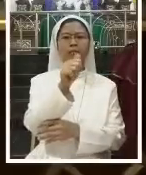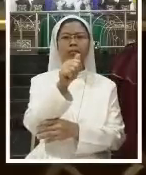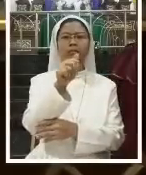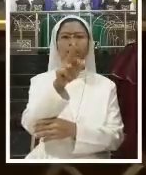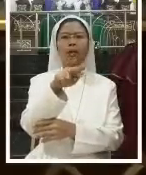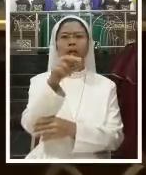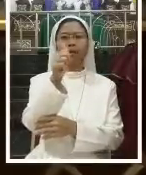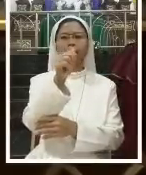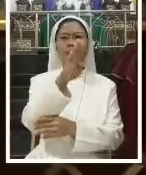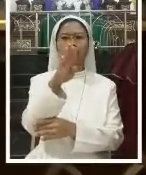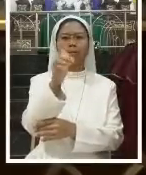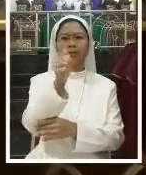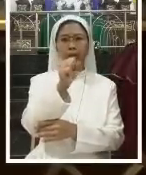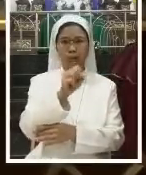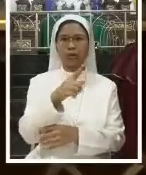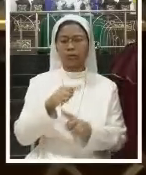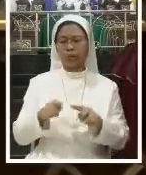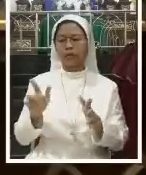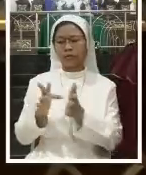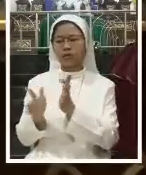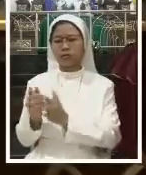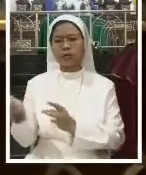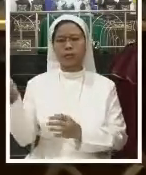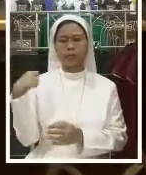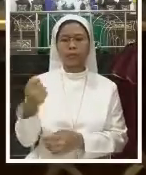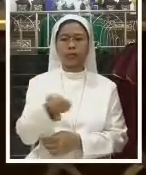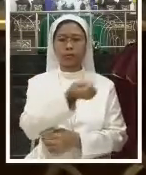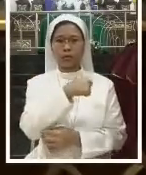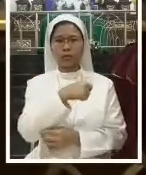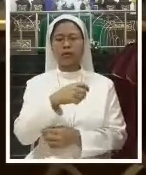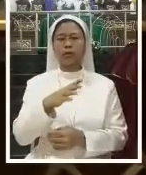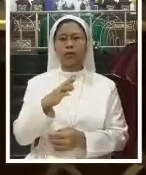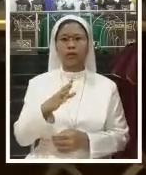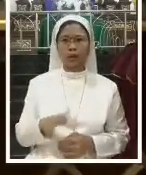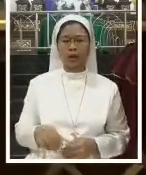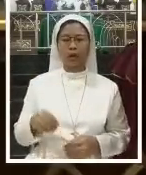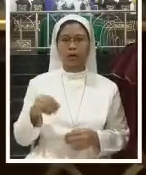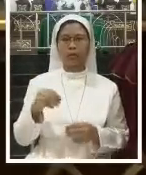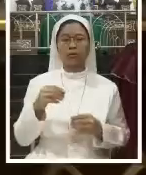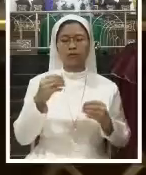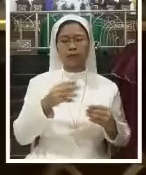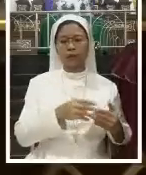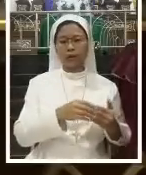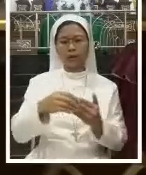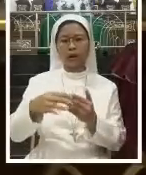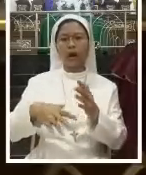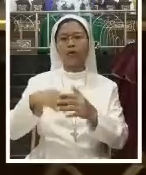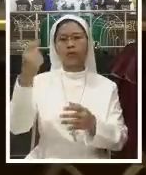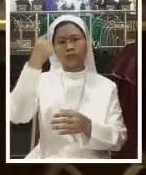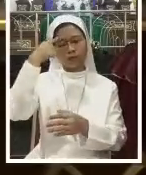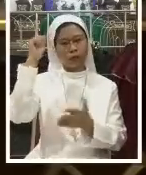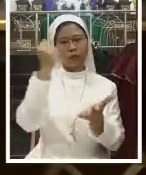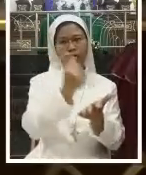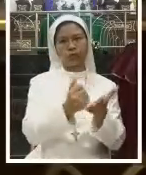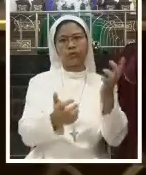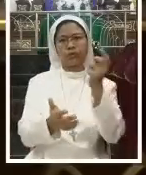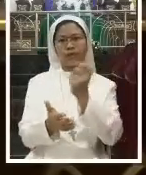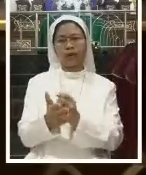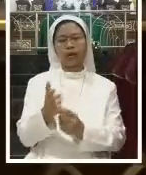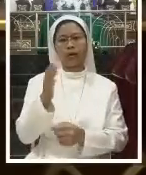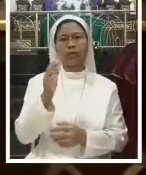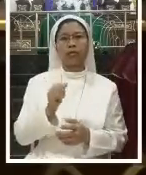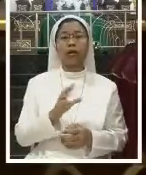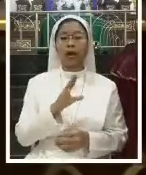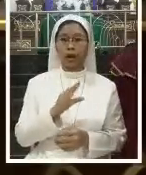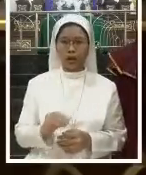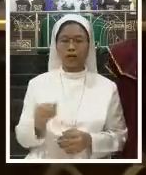Alagad si Jesus, pakahampaka, ipinaubaya tanganing ipako sa krus. Dangan dinara si Jesus sa